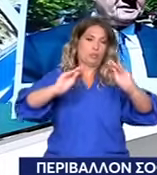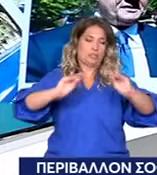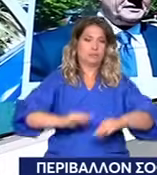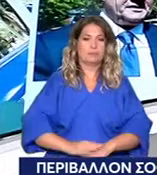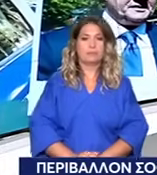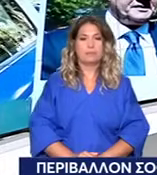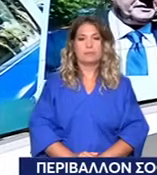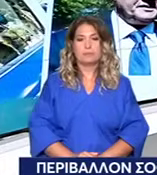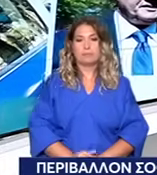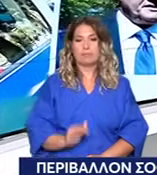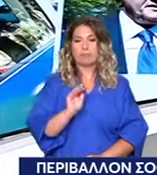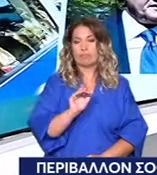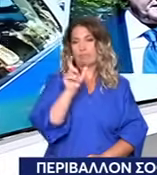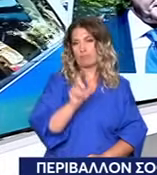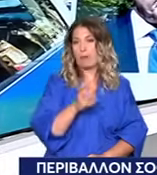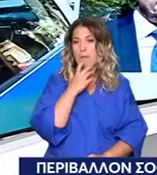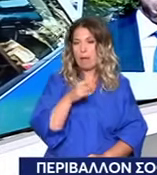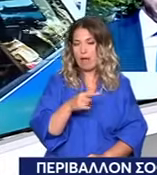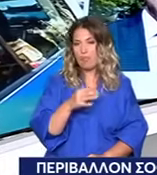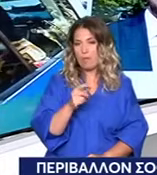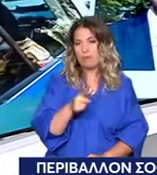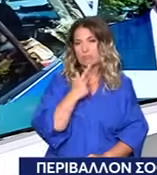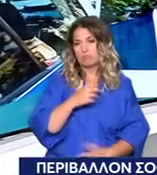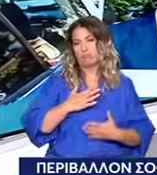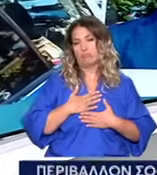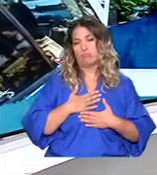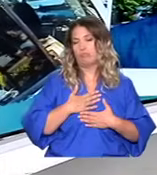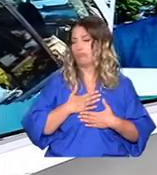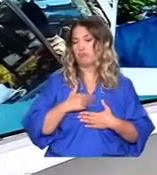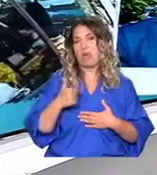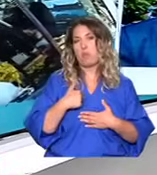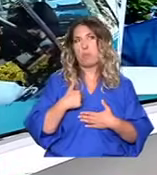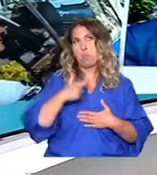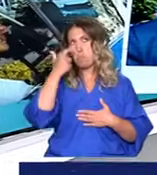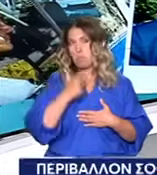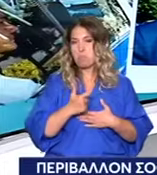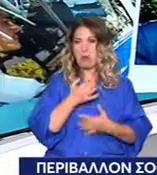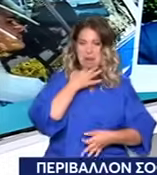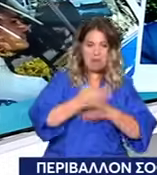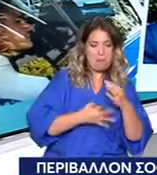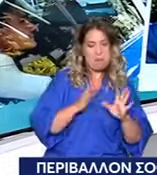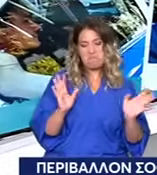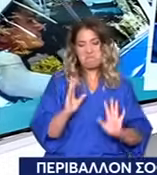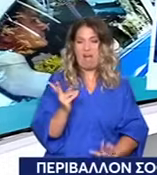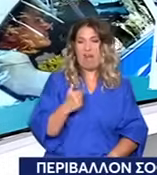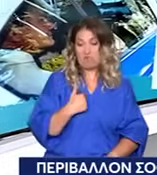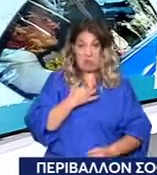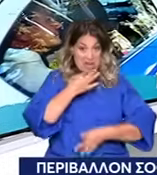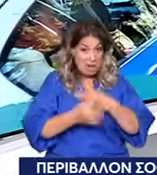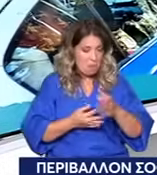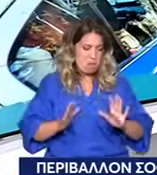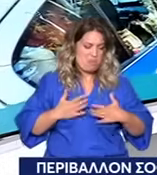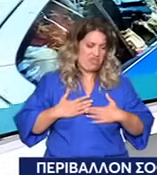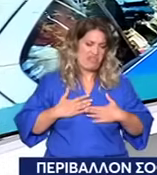Εμένα θα μου επιτρέψετε να μείνω σταθερός στην αρχική μου θέση, ότι είναι ζητήματα τα οποία άπτονται της αυστηρά προσωπικής σφαίρας